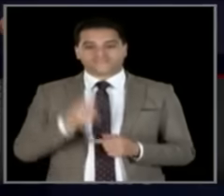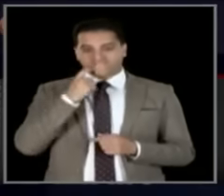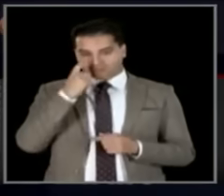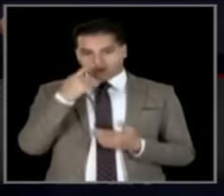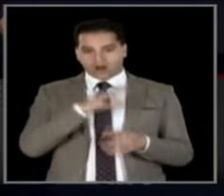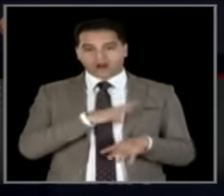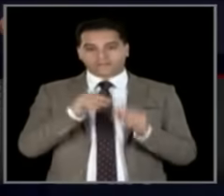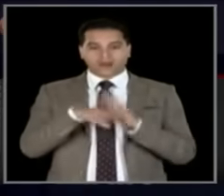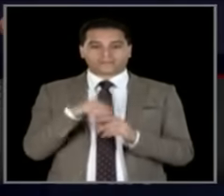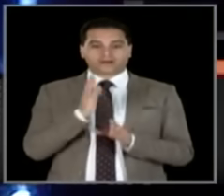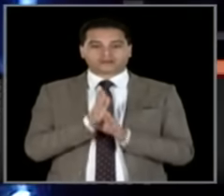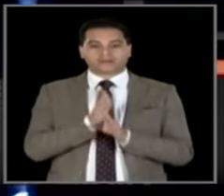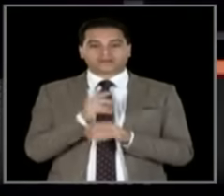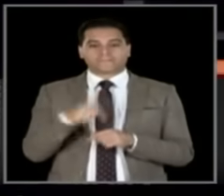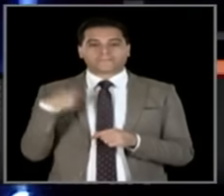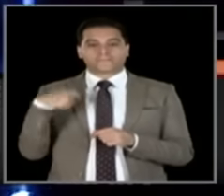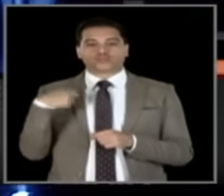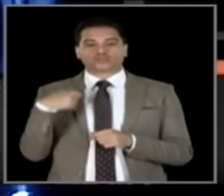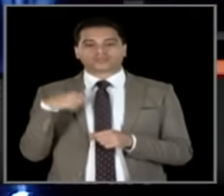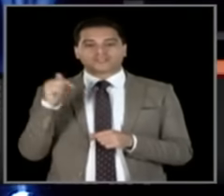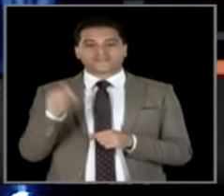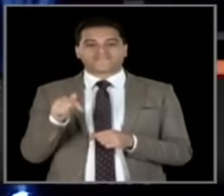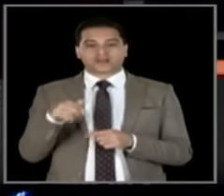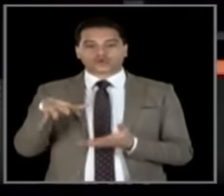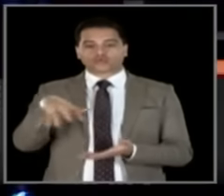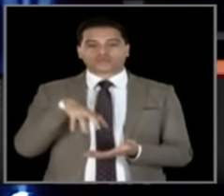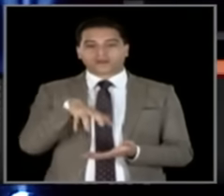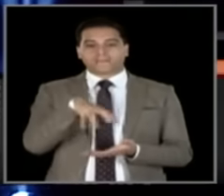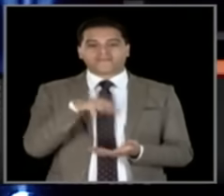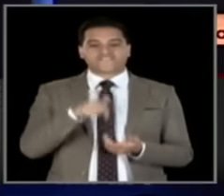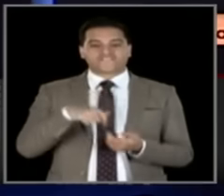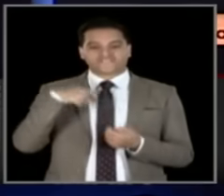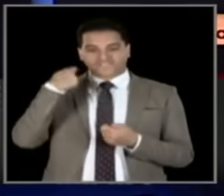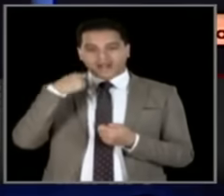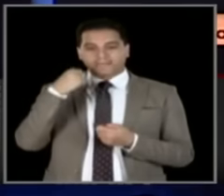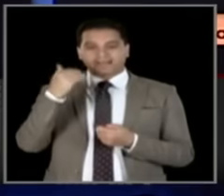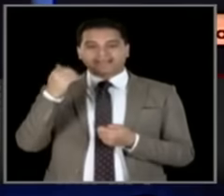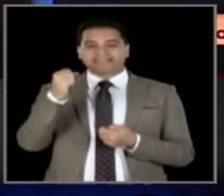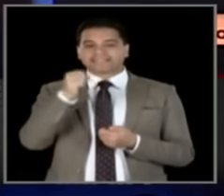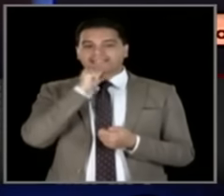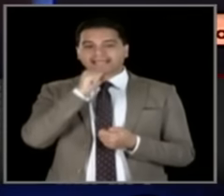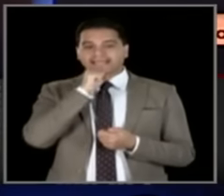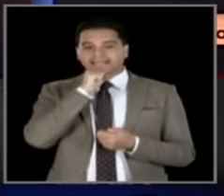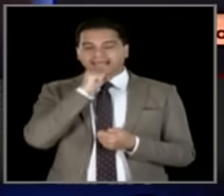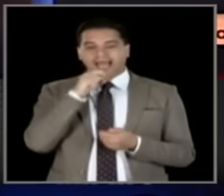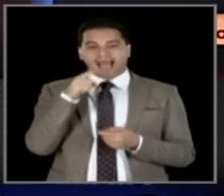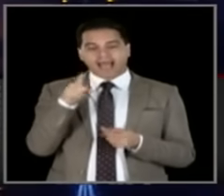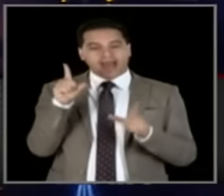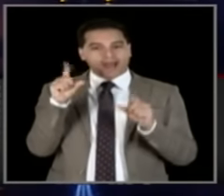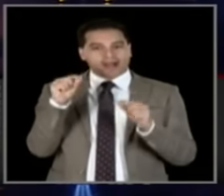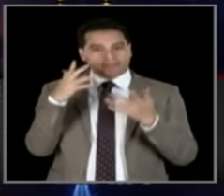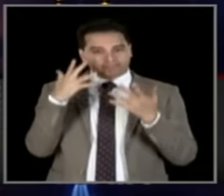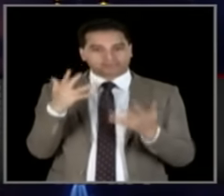فنان راحل قام بدور مدير السوبر ماركت في فيلم تيتا رهيبة، فمن هو؟